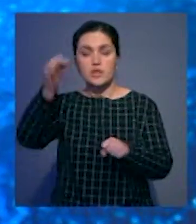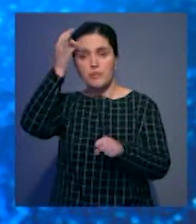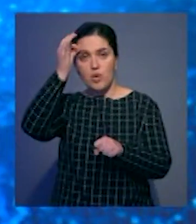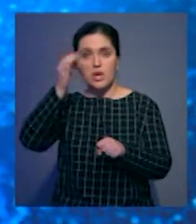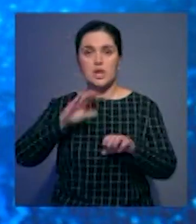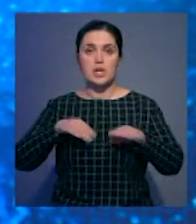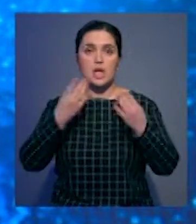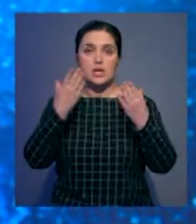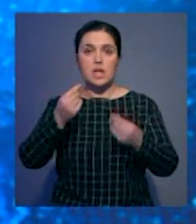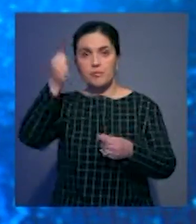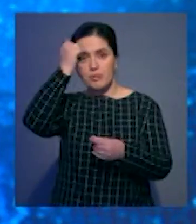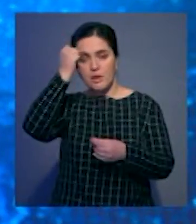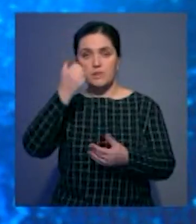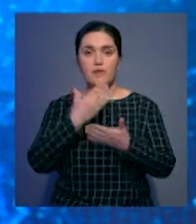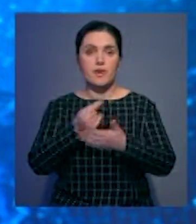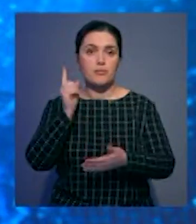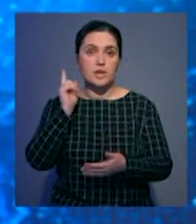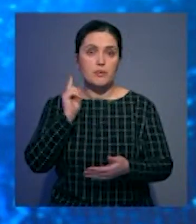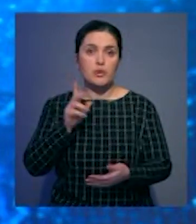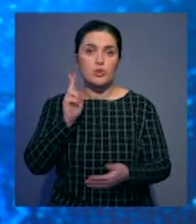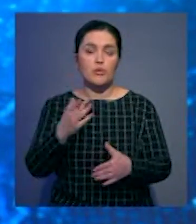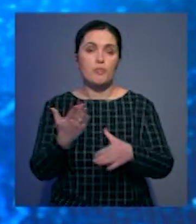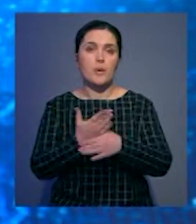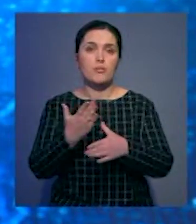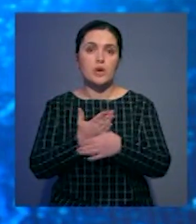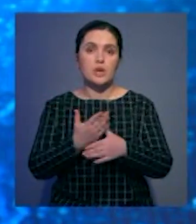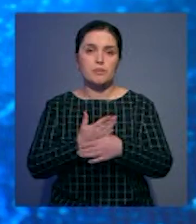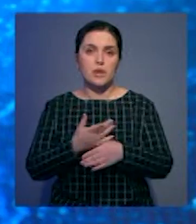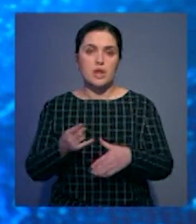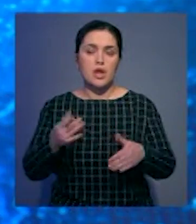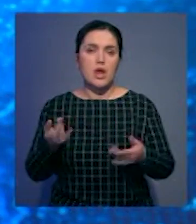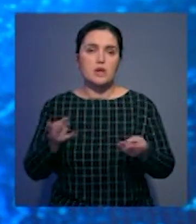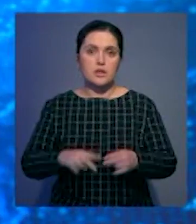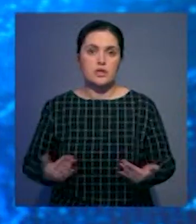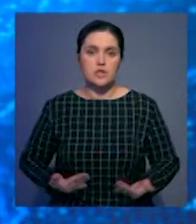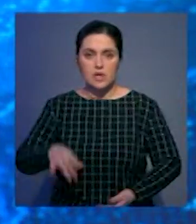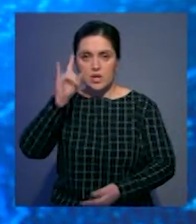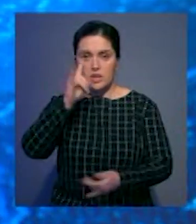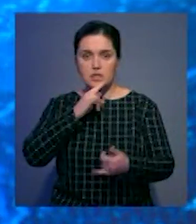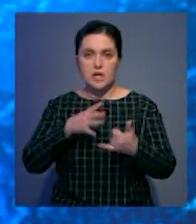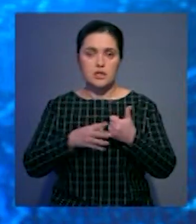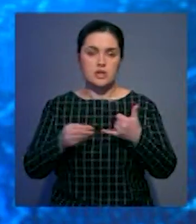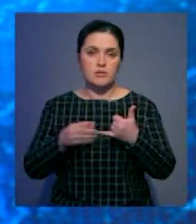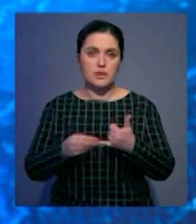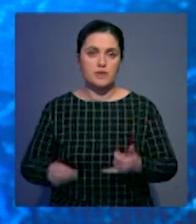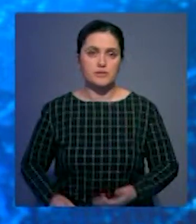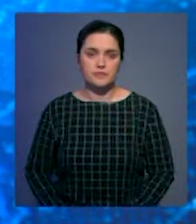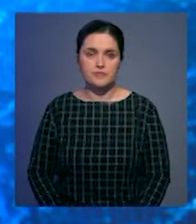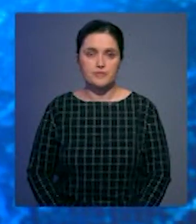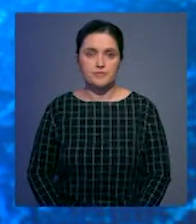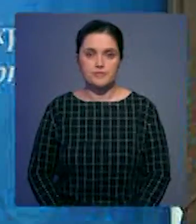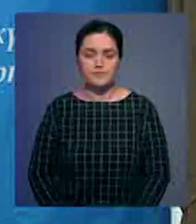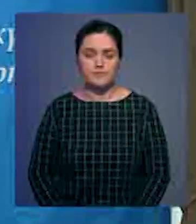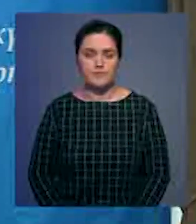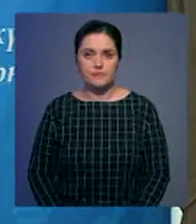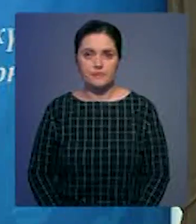возможность вспомнить и отдать дань памяти своим предкам и тем, кто помог им когда-то освоиться на казахстанской земле.